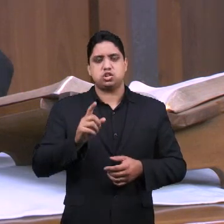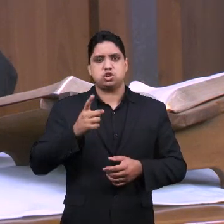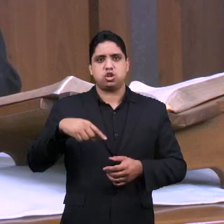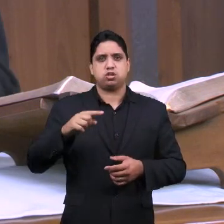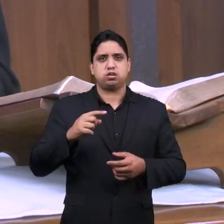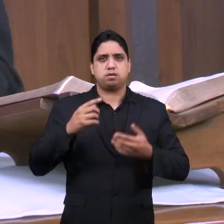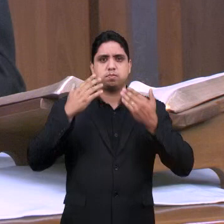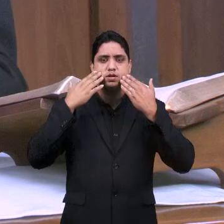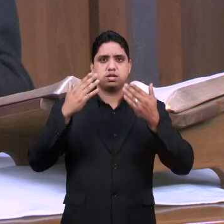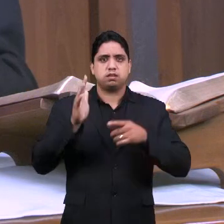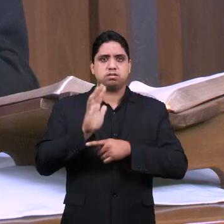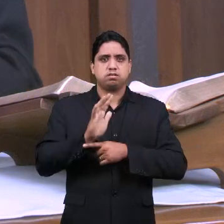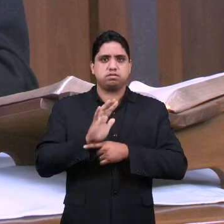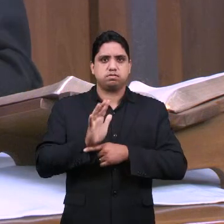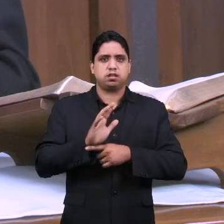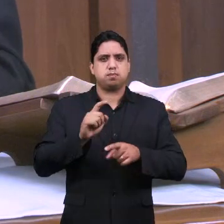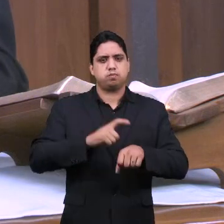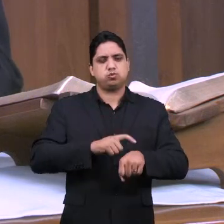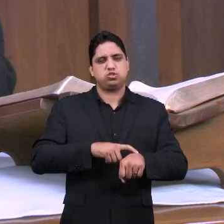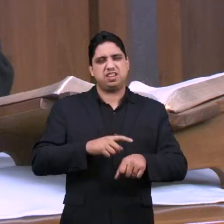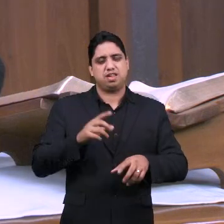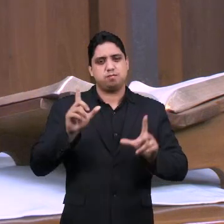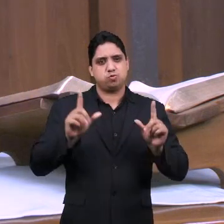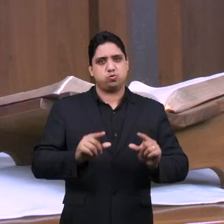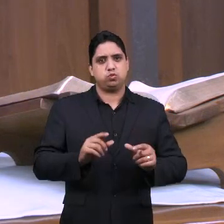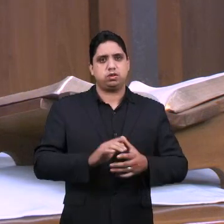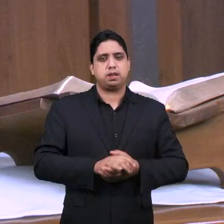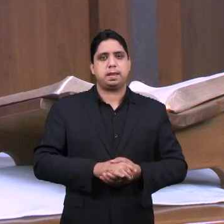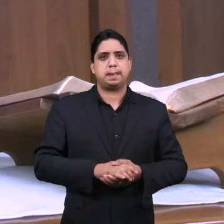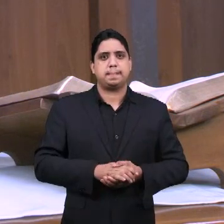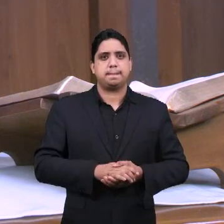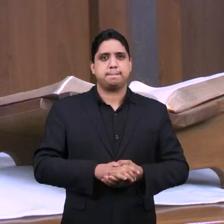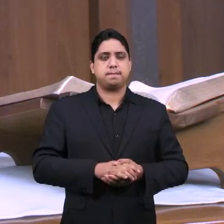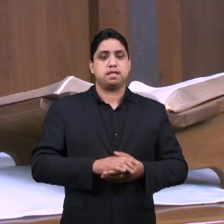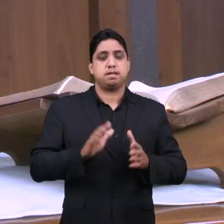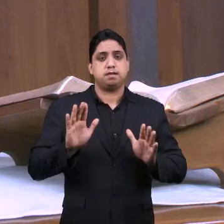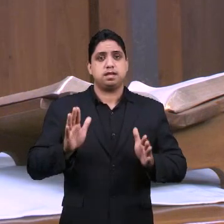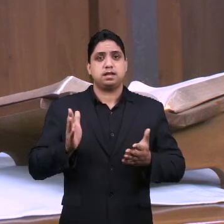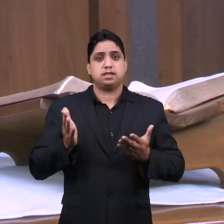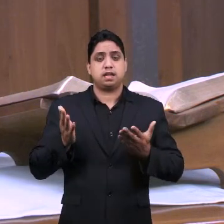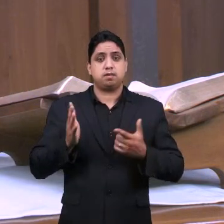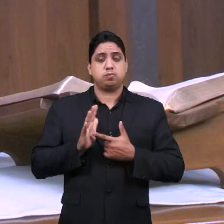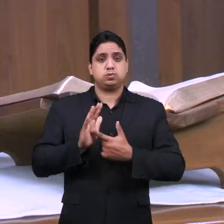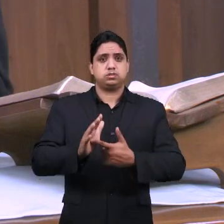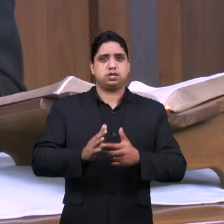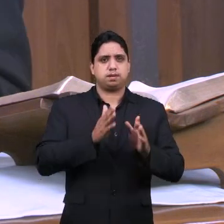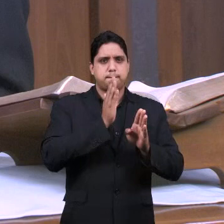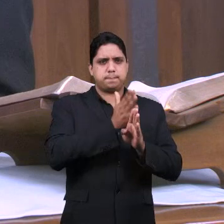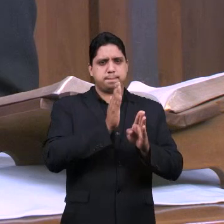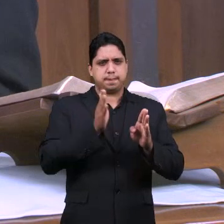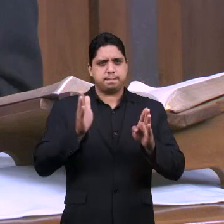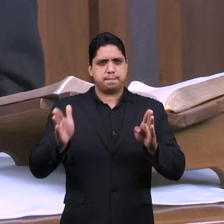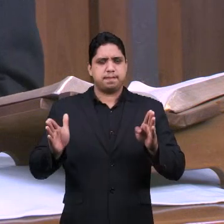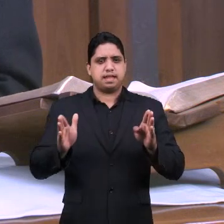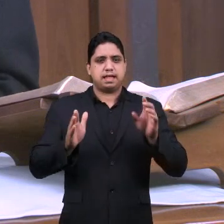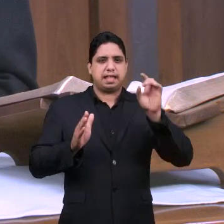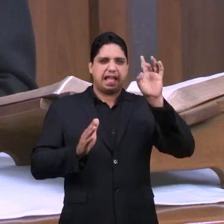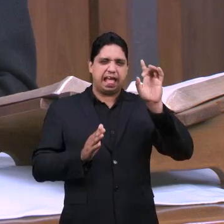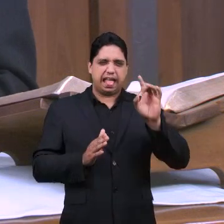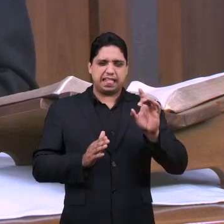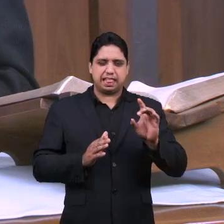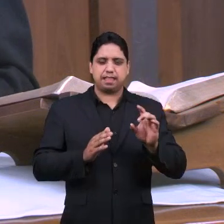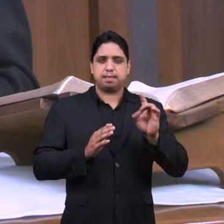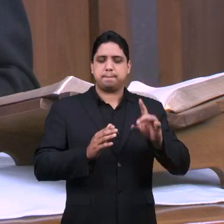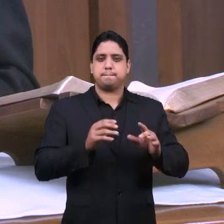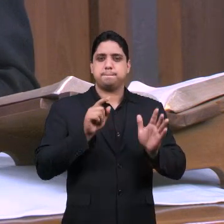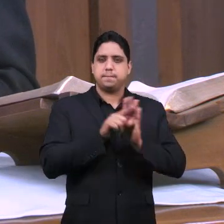répondues par le passage de tir. Nous n'allons pas présenter la vidéo à cause de notre temps, mais nous allons présenter dans la séquence chacune